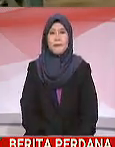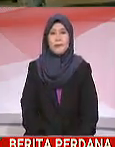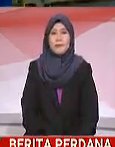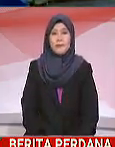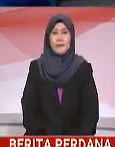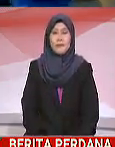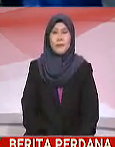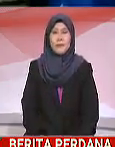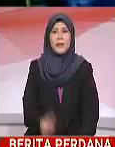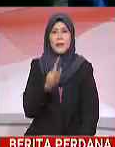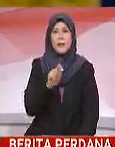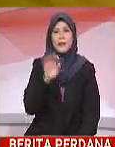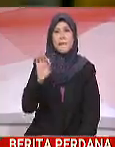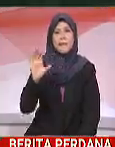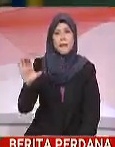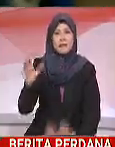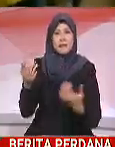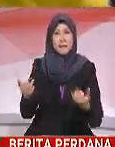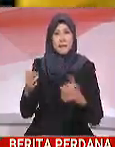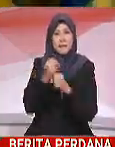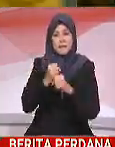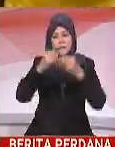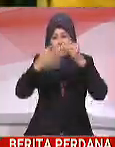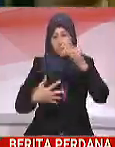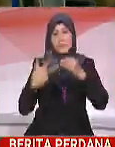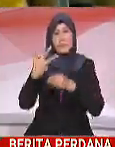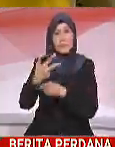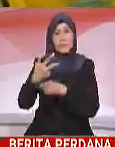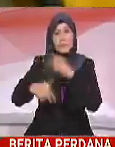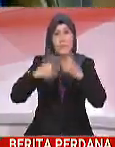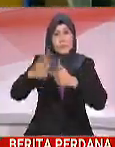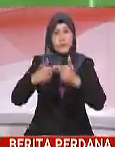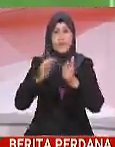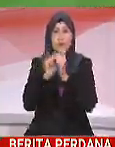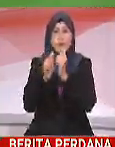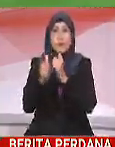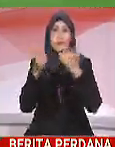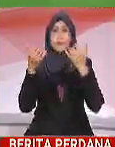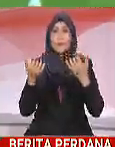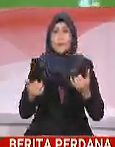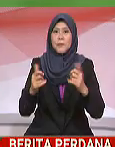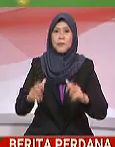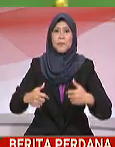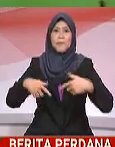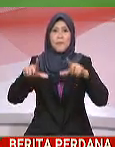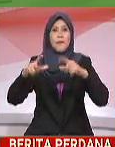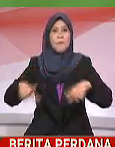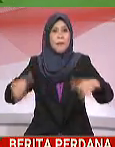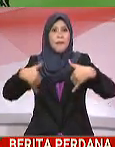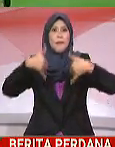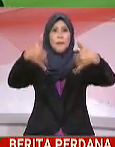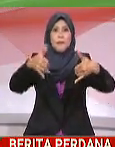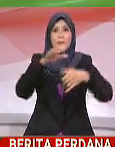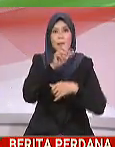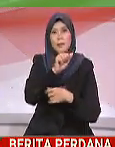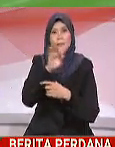selesa TFC sebelum ini menghuni tangga ketig Li superim lalukus dengan piala AFC tahun ini